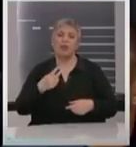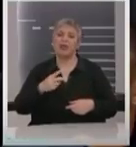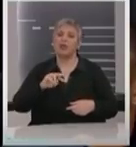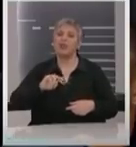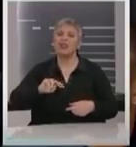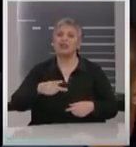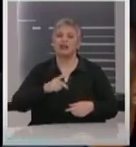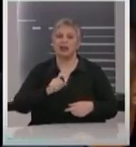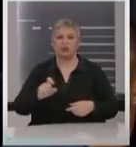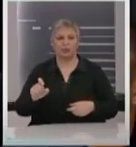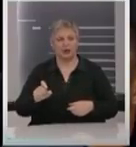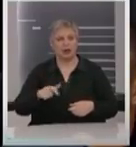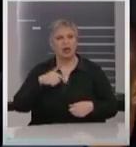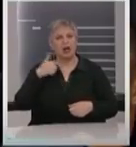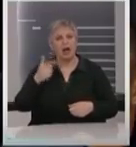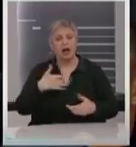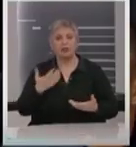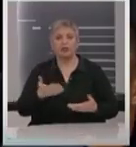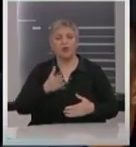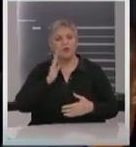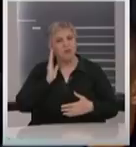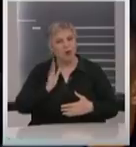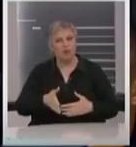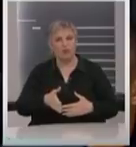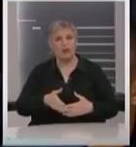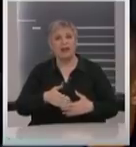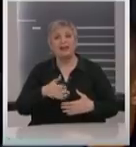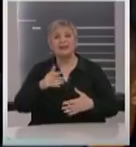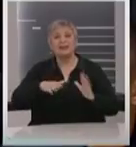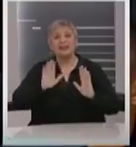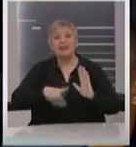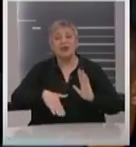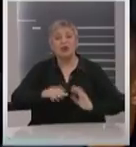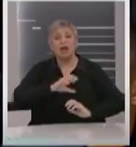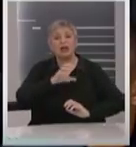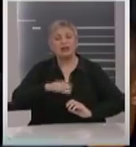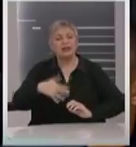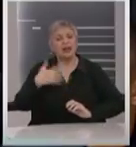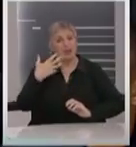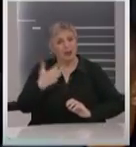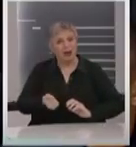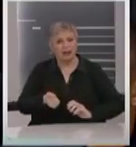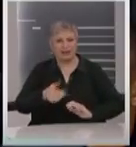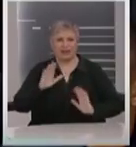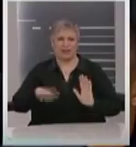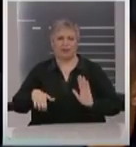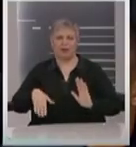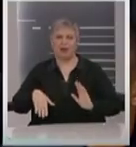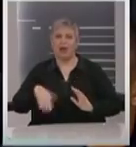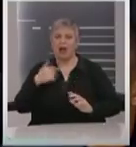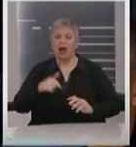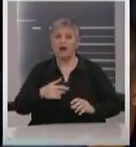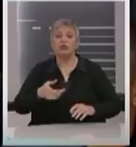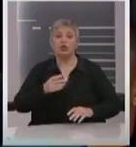πλούτου. Και έχω και για νότια της Κρήτης, όπου υπάρχουν 600 δισεκατομμύρια δολάρια σε φυσικό αέρα. Και η Deutsche Bank, η οποία